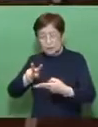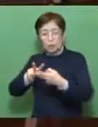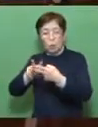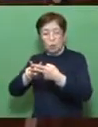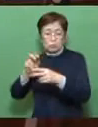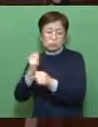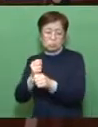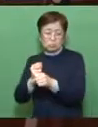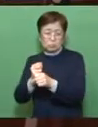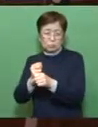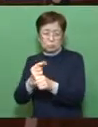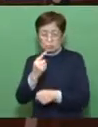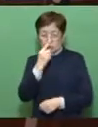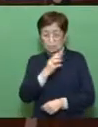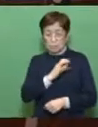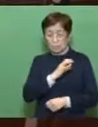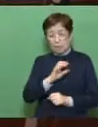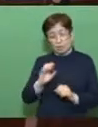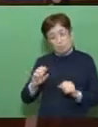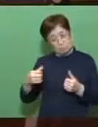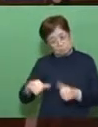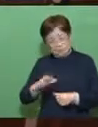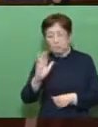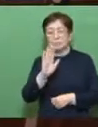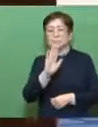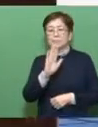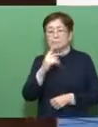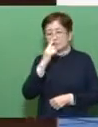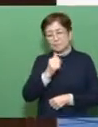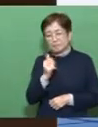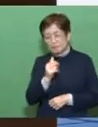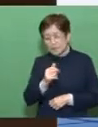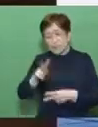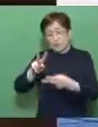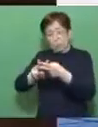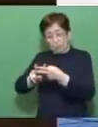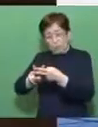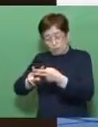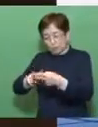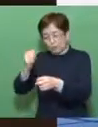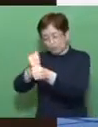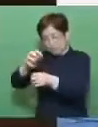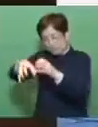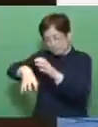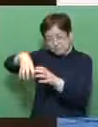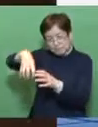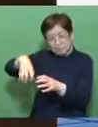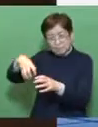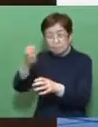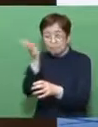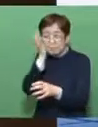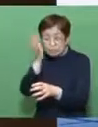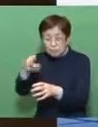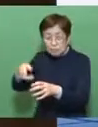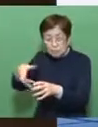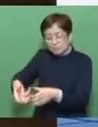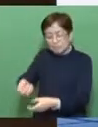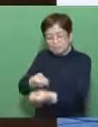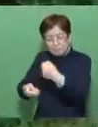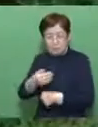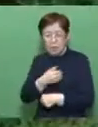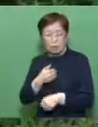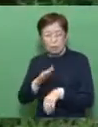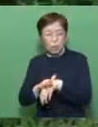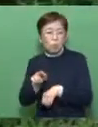うんあの私が駆け巡るんじゃないんですあの井水が使えるように水を確保しようということはい